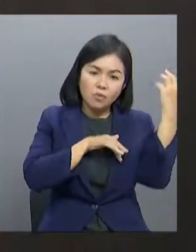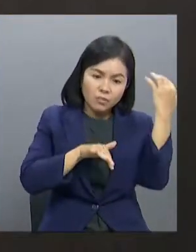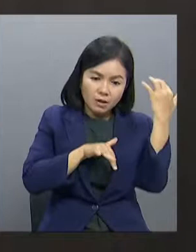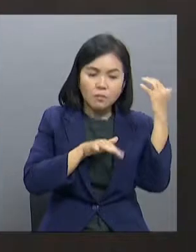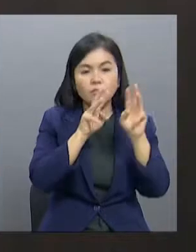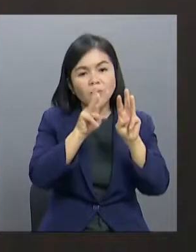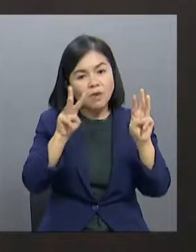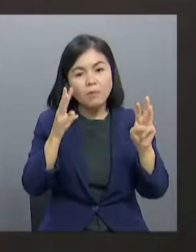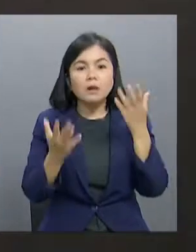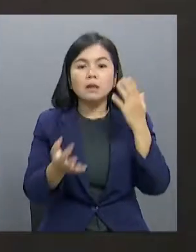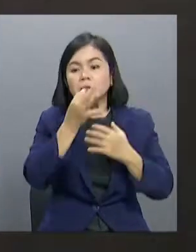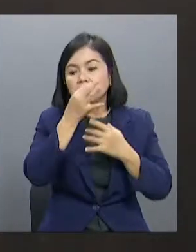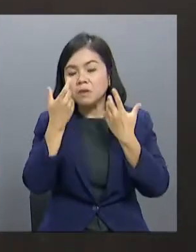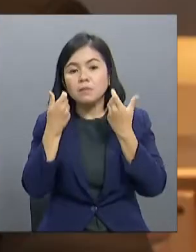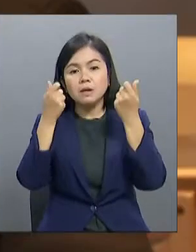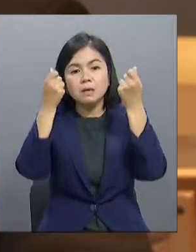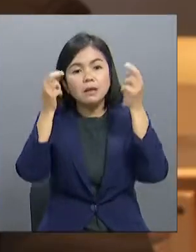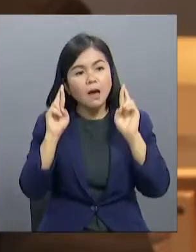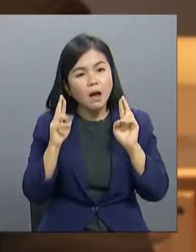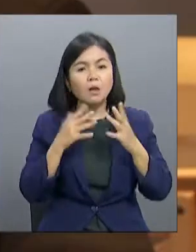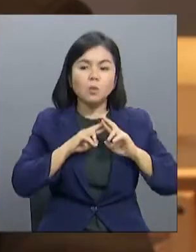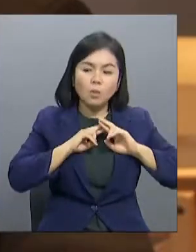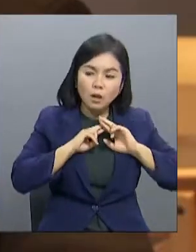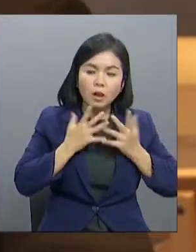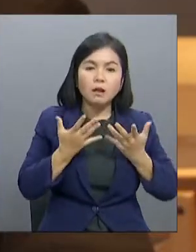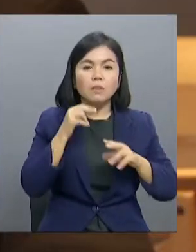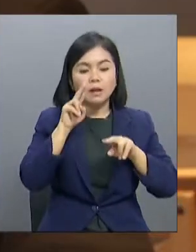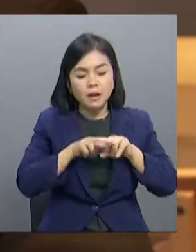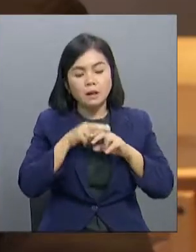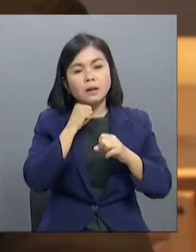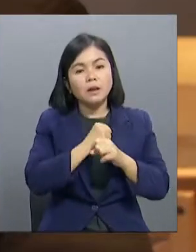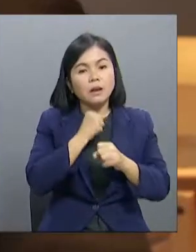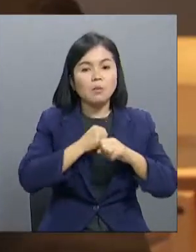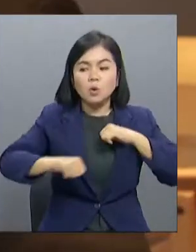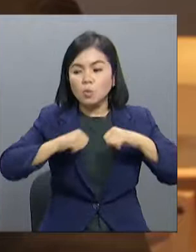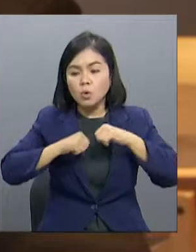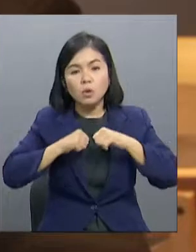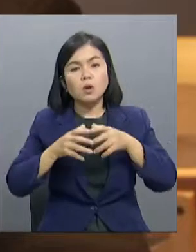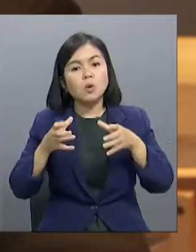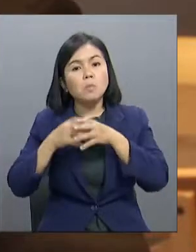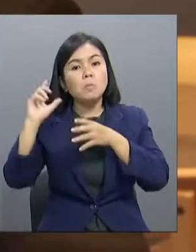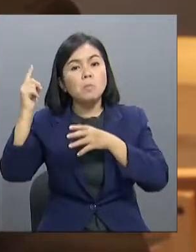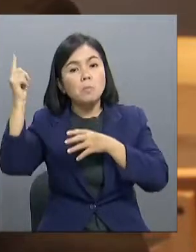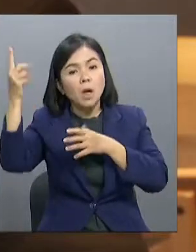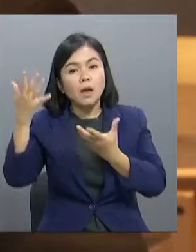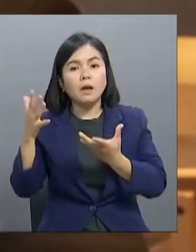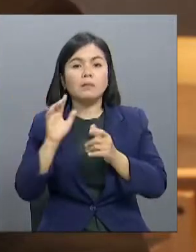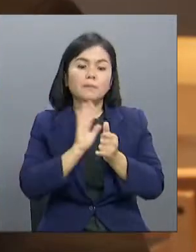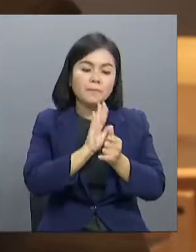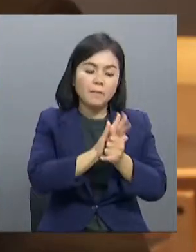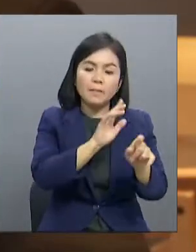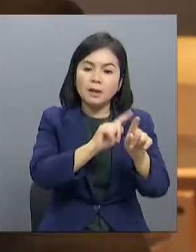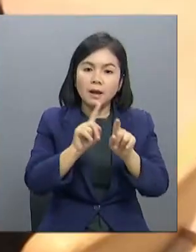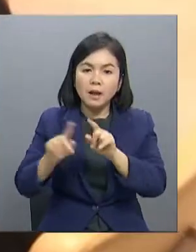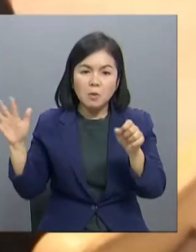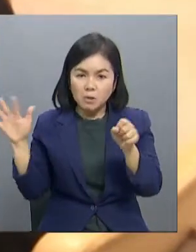ป็นฟรีแลนซ์มาทำงานหรือพวกคนหนุ่มรุ่นใหม่เราจะมีสิ่งอำนวยความสะดวกให้อย่างครบ